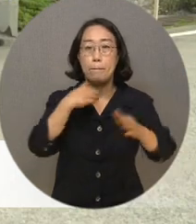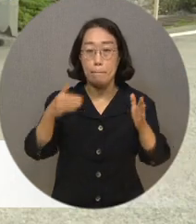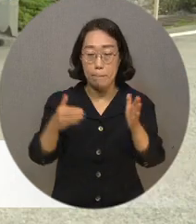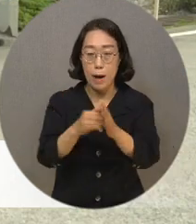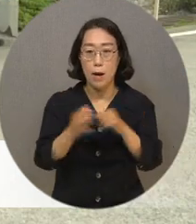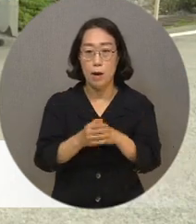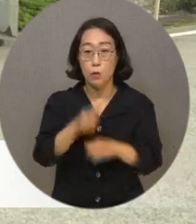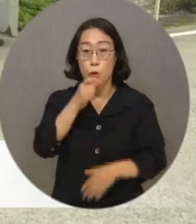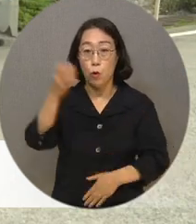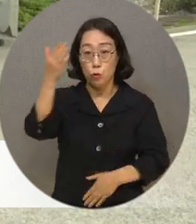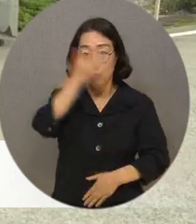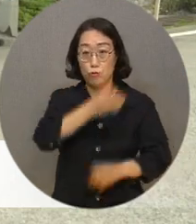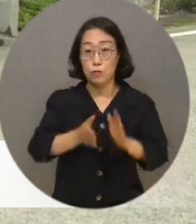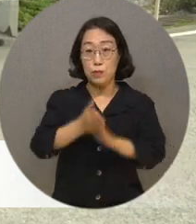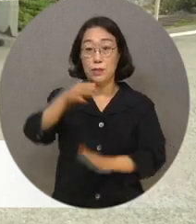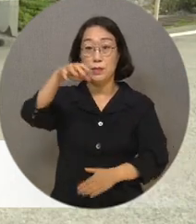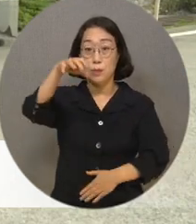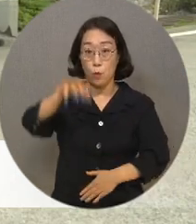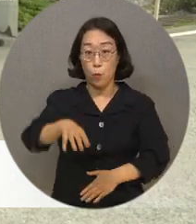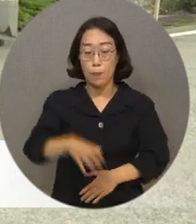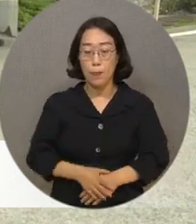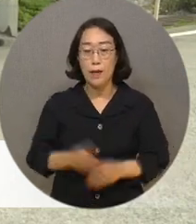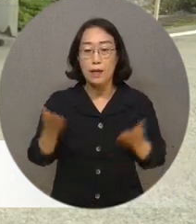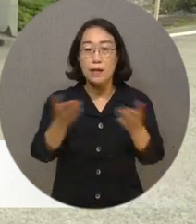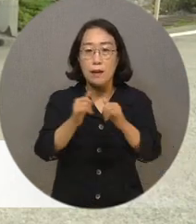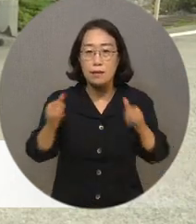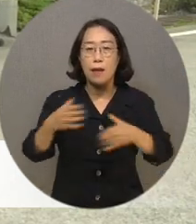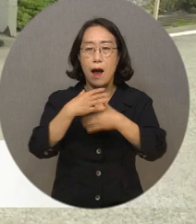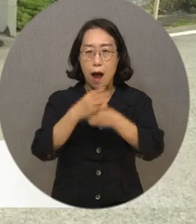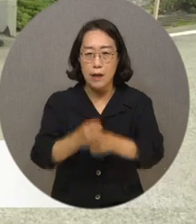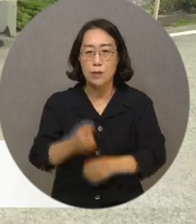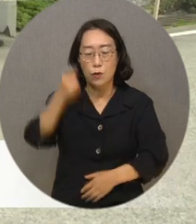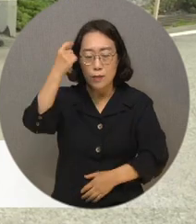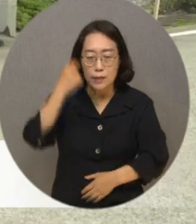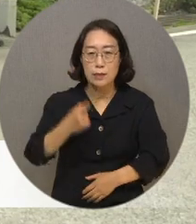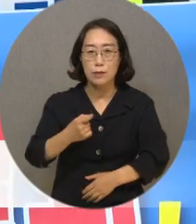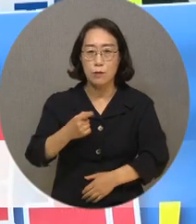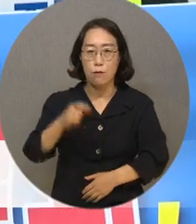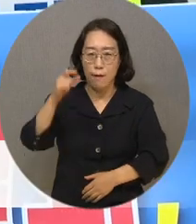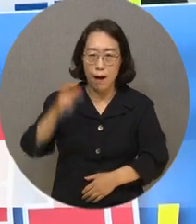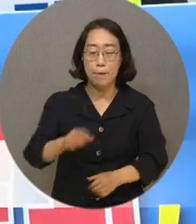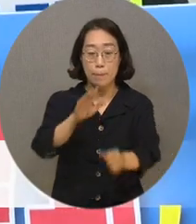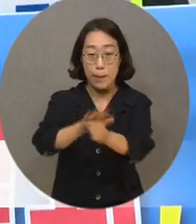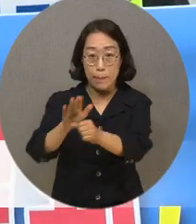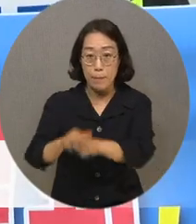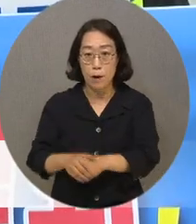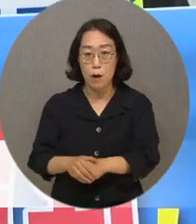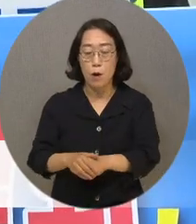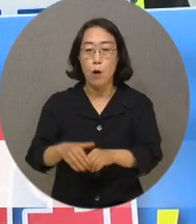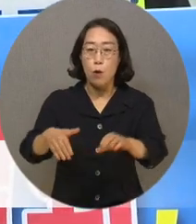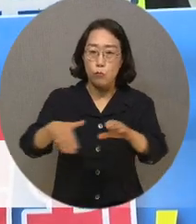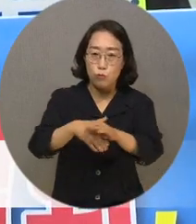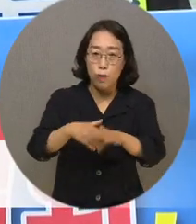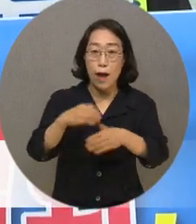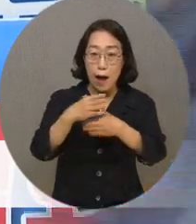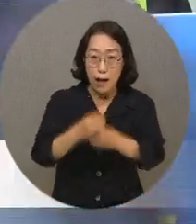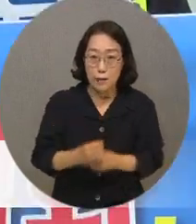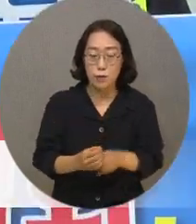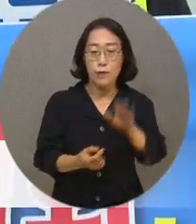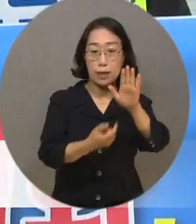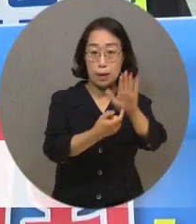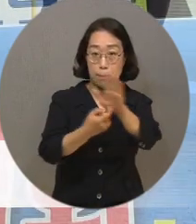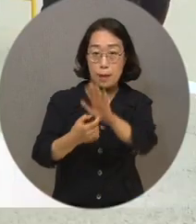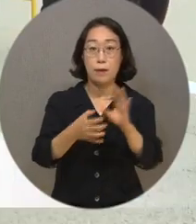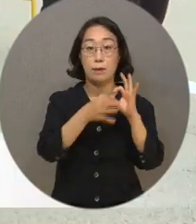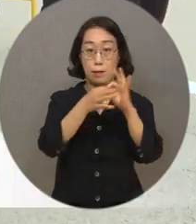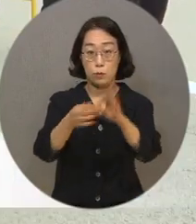한편 여수시는 국가산단 근로자들의 안전의식 고취를 위해 안전문화 캠페인을 지속적으로 진행하는